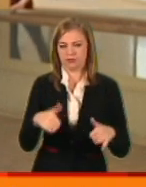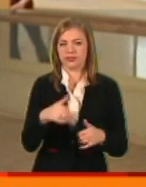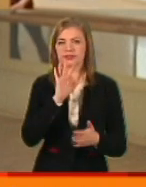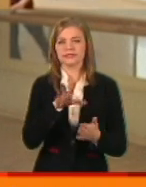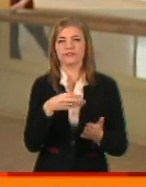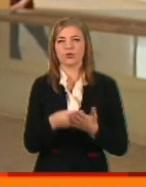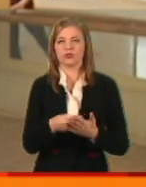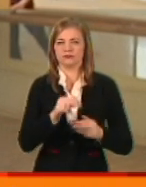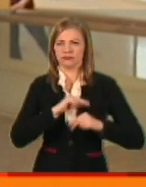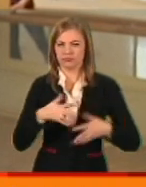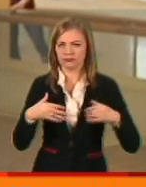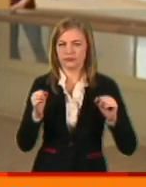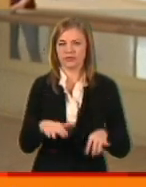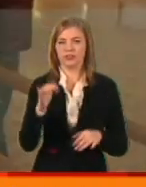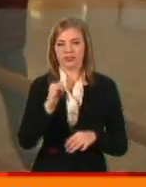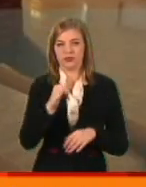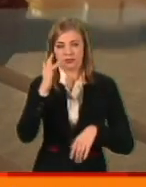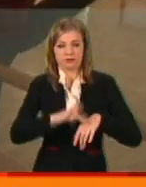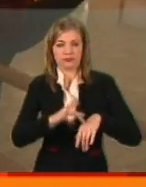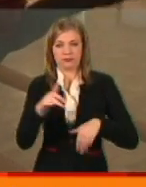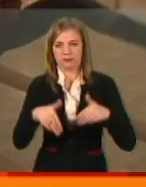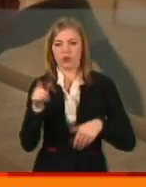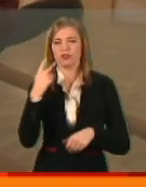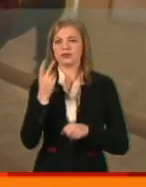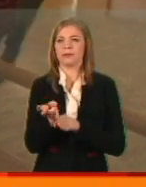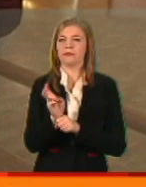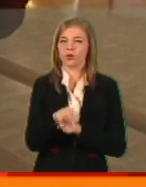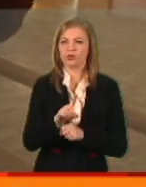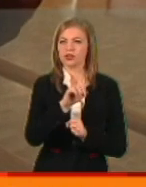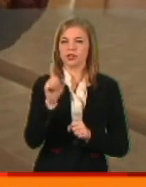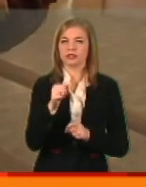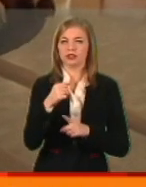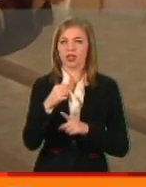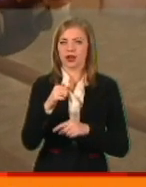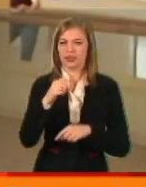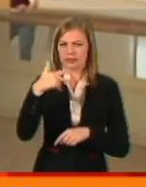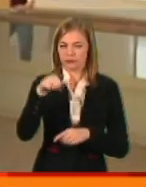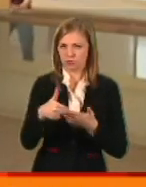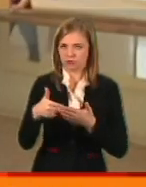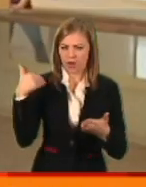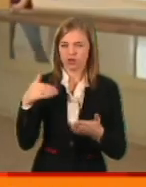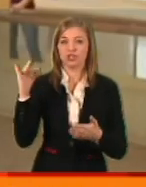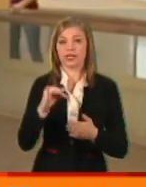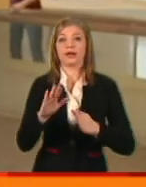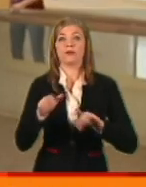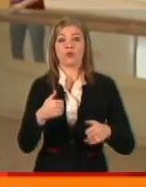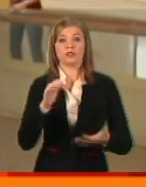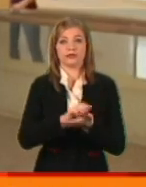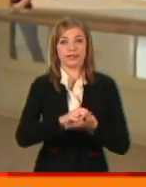своїм трудолюбим і фанатизмом. Вона приходила за півгодини раніше. И после